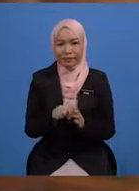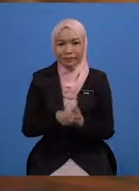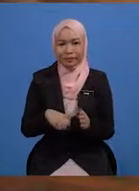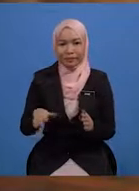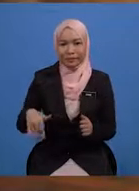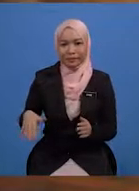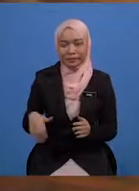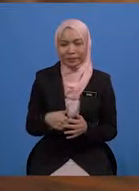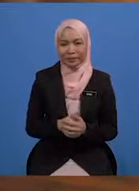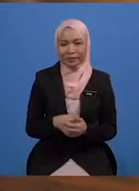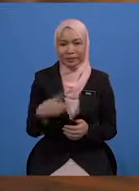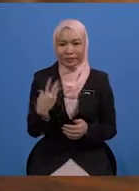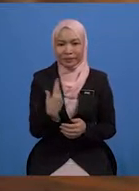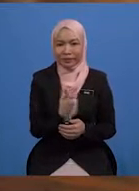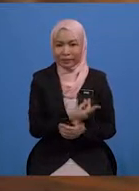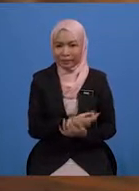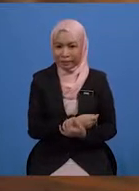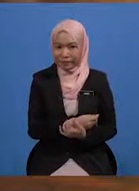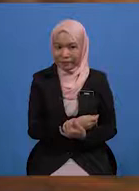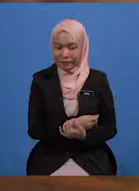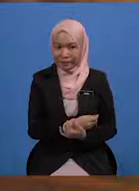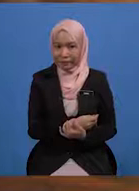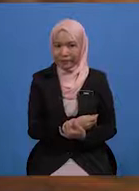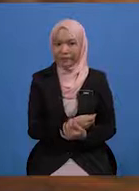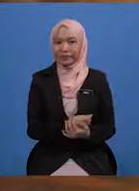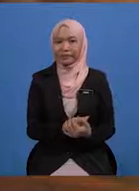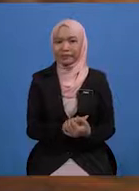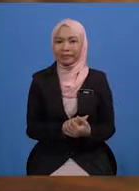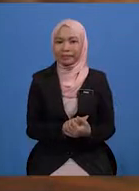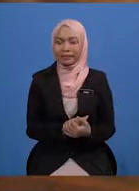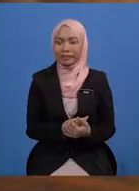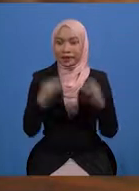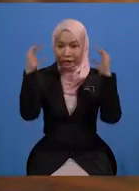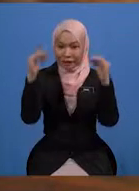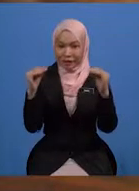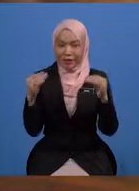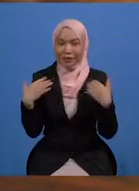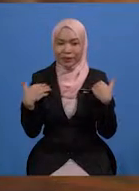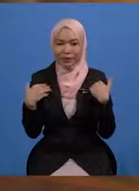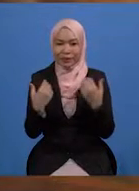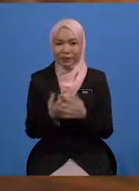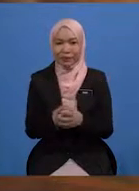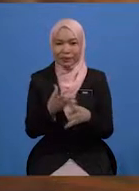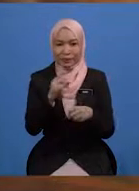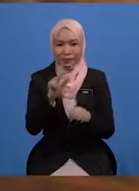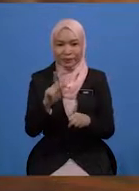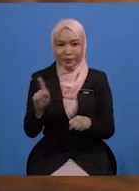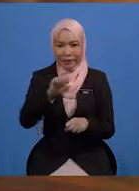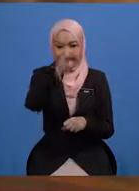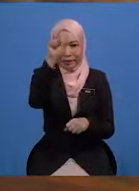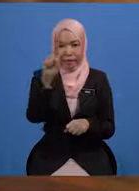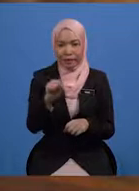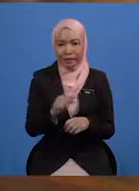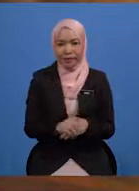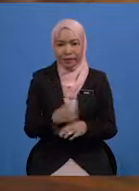Sebelum kita mengakhiri sesi pembelajaran kita pada hari ini, cikgu ada sediakan beberapa soalan